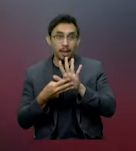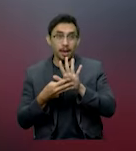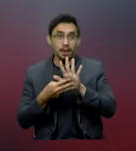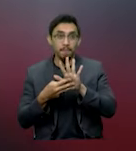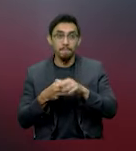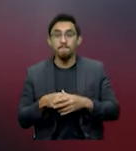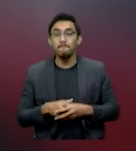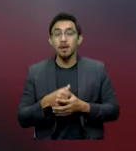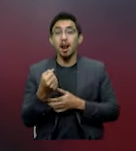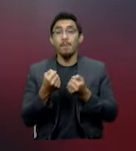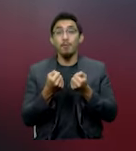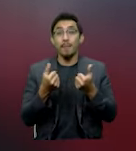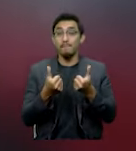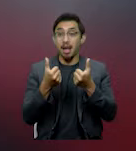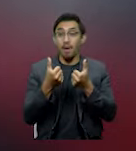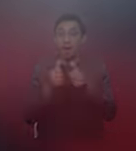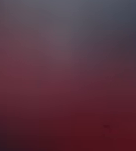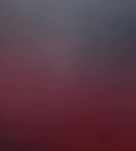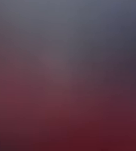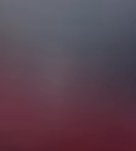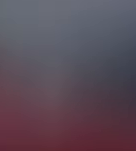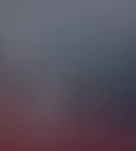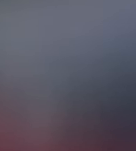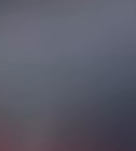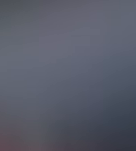Bagian depan mobil mewah ini remuk dan kap menganga.